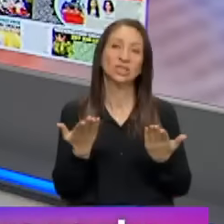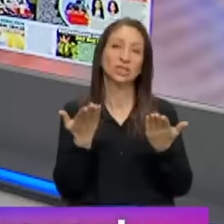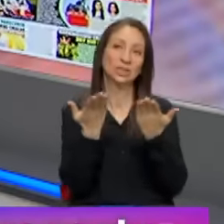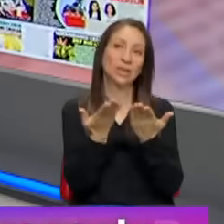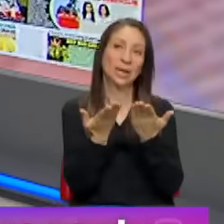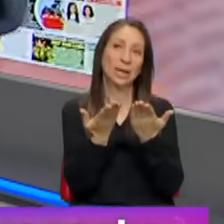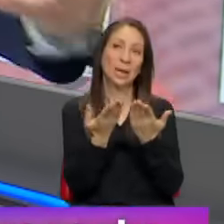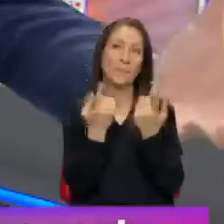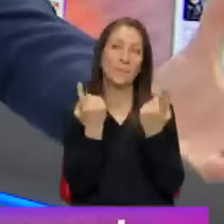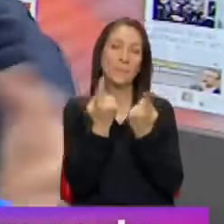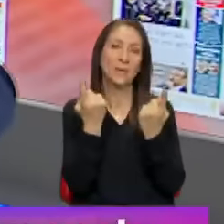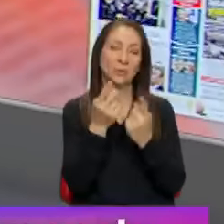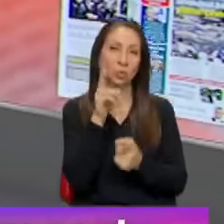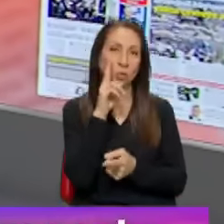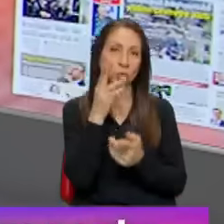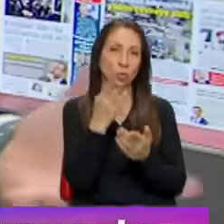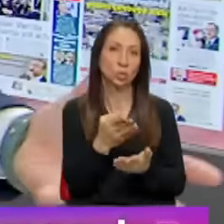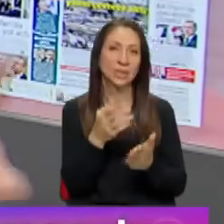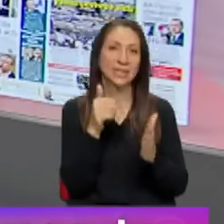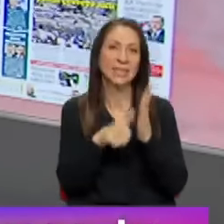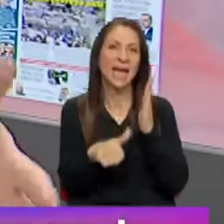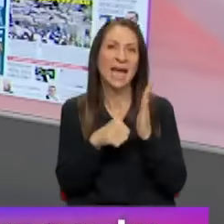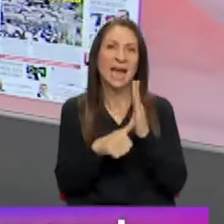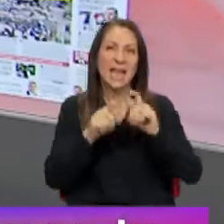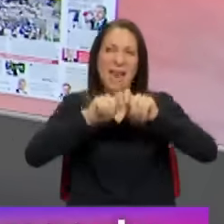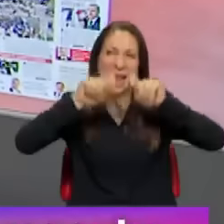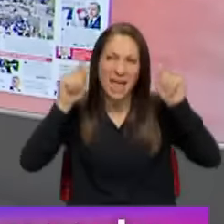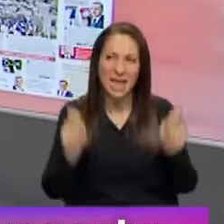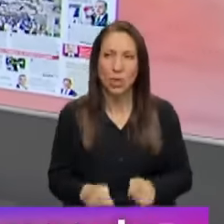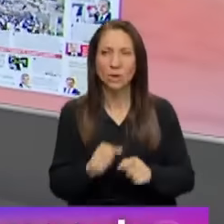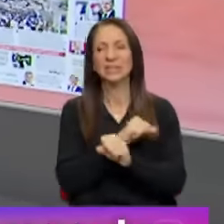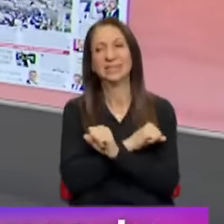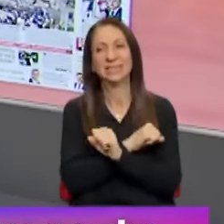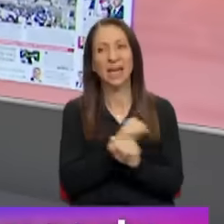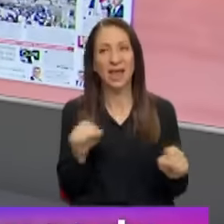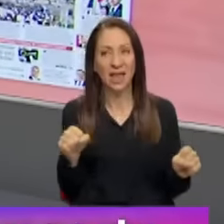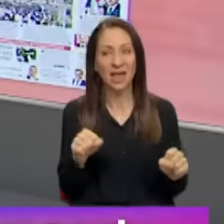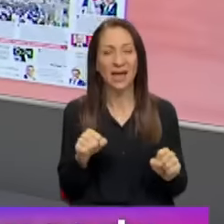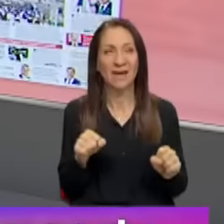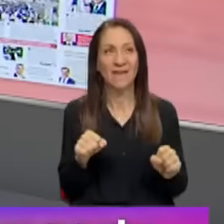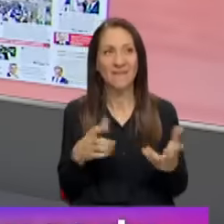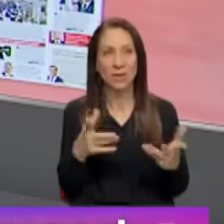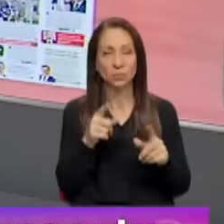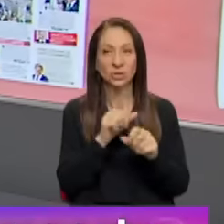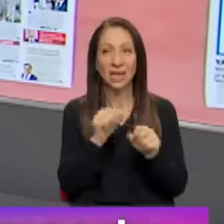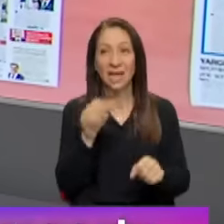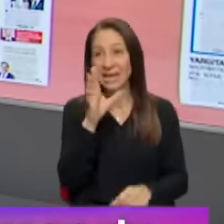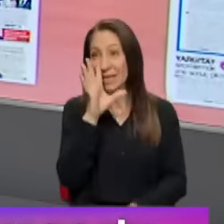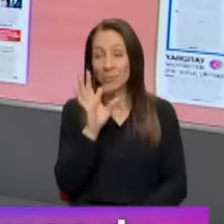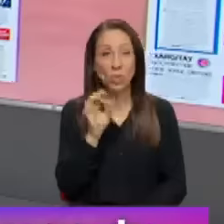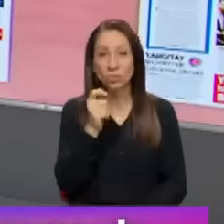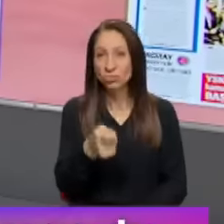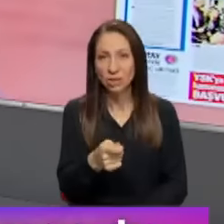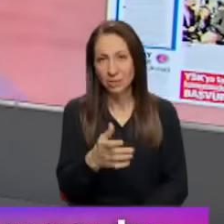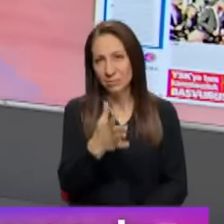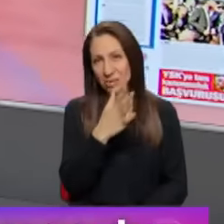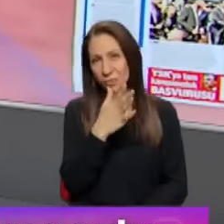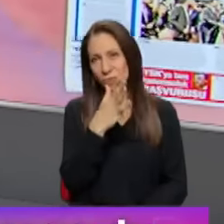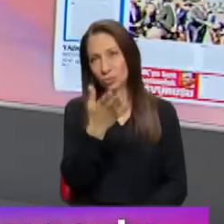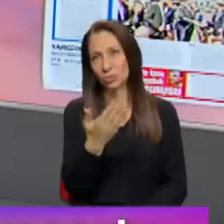karşımızda bir netice, tarihi, rekor zararlar ve bu zararlar kimden çıkacak